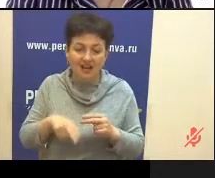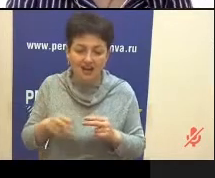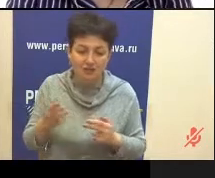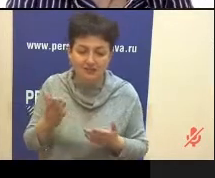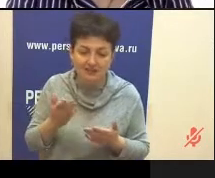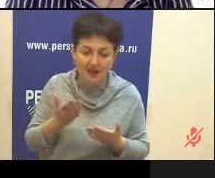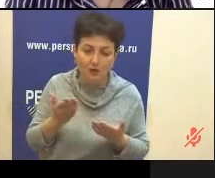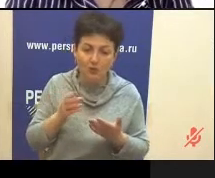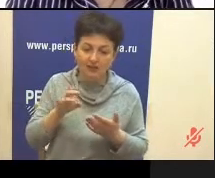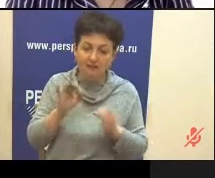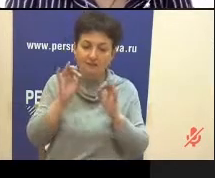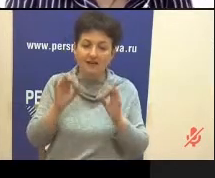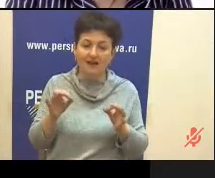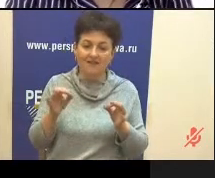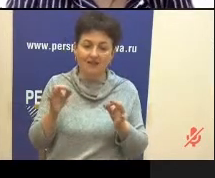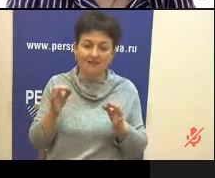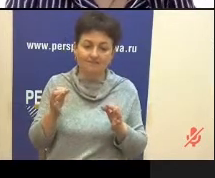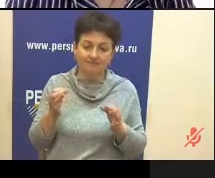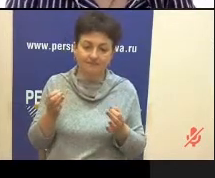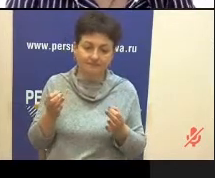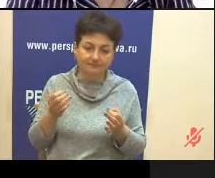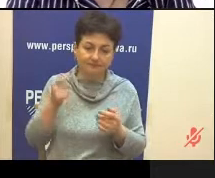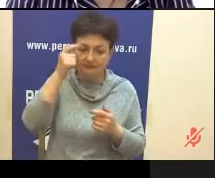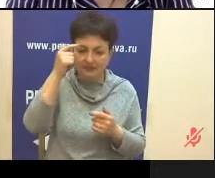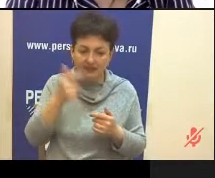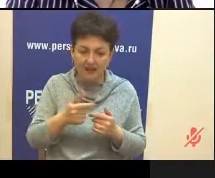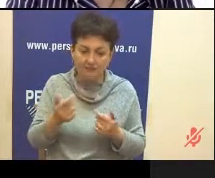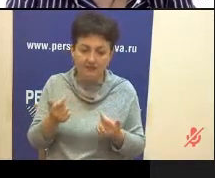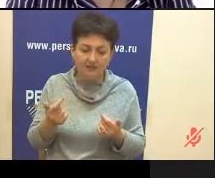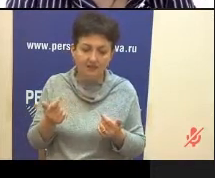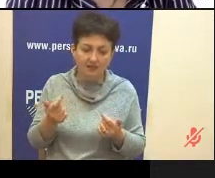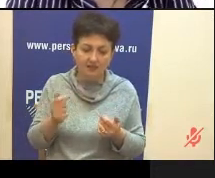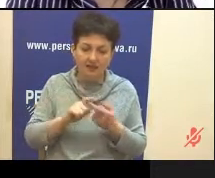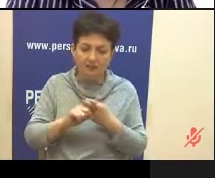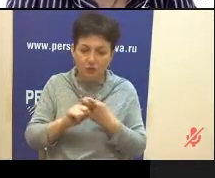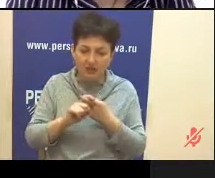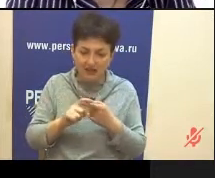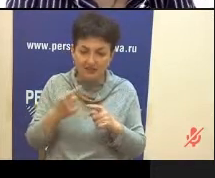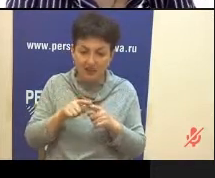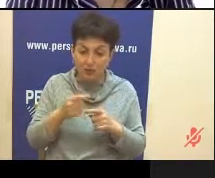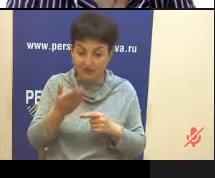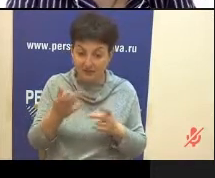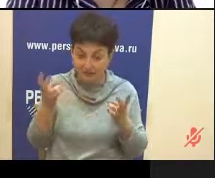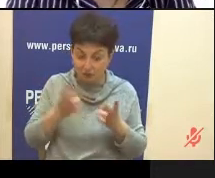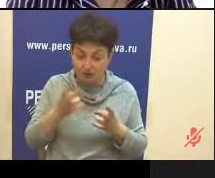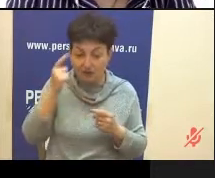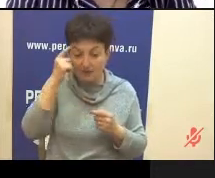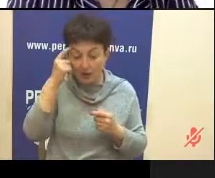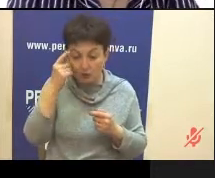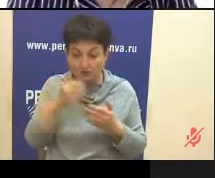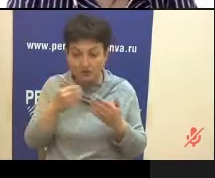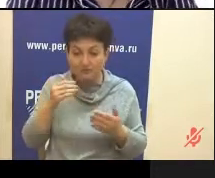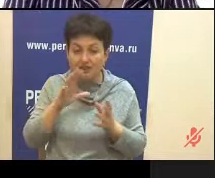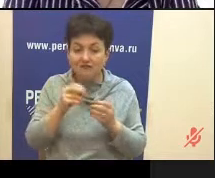оканчивались какой-то правильной, грамотной коммуникацией, которая нужна вам,